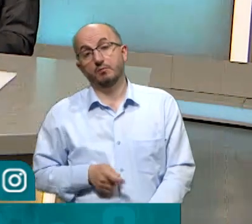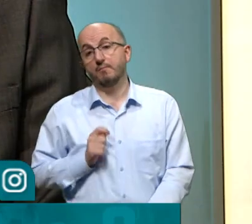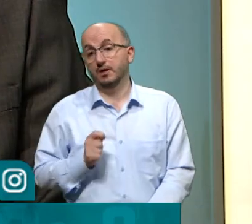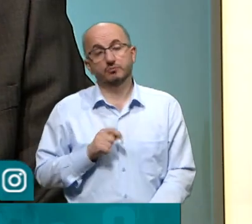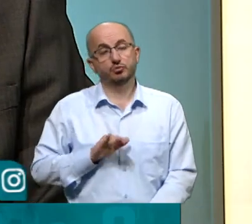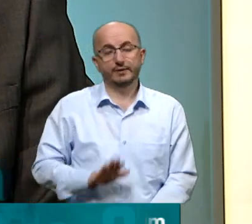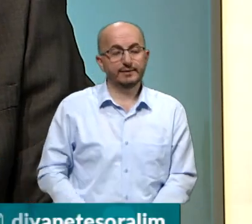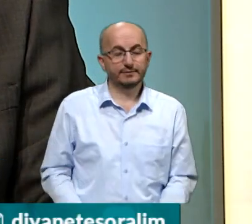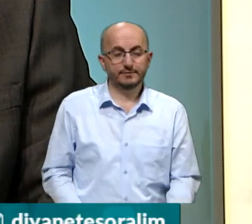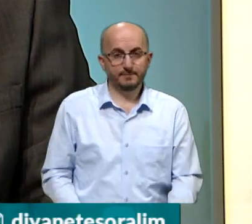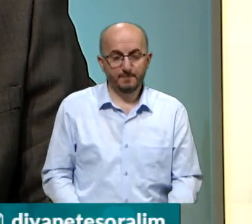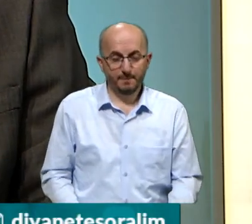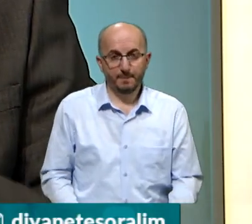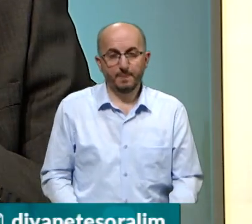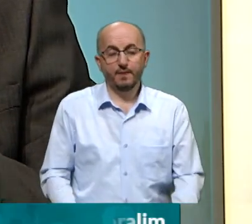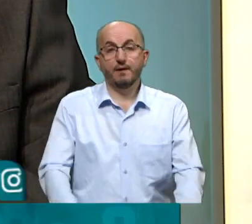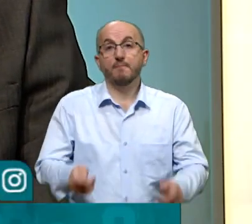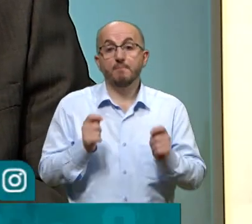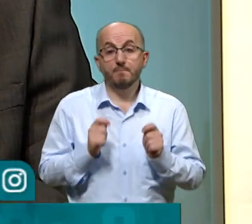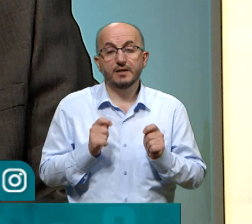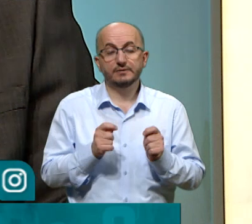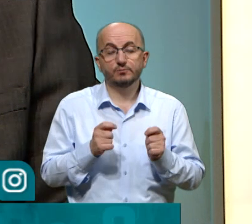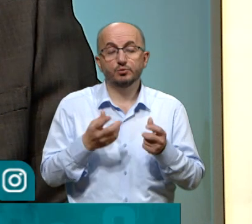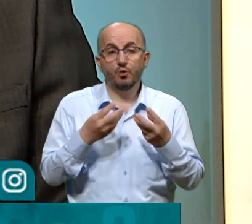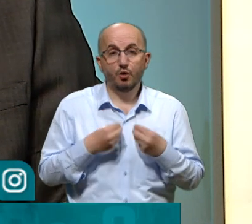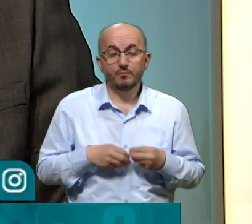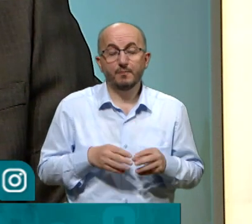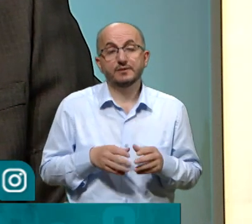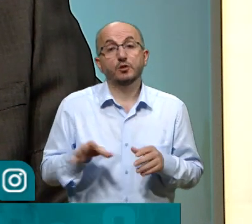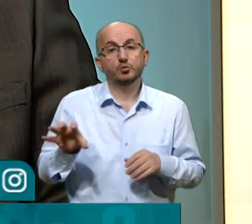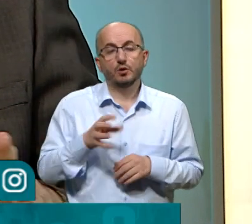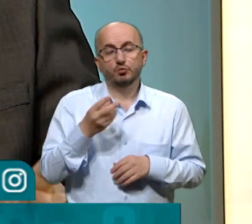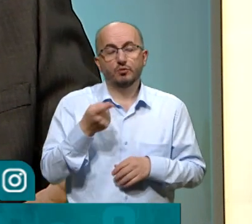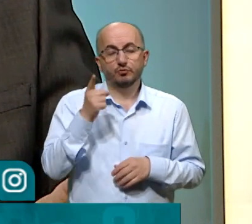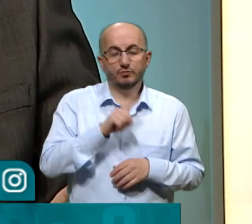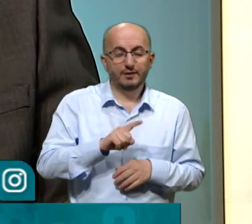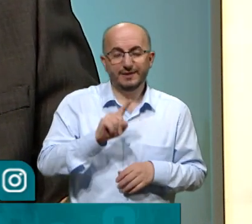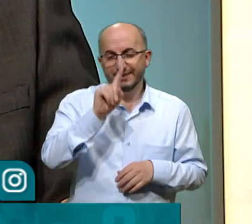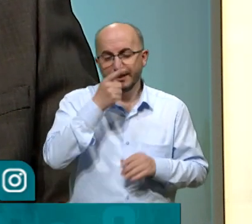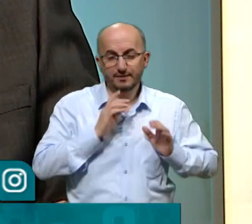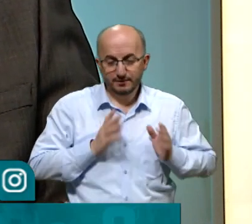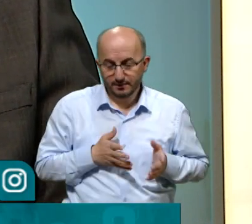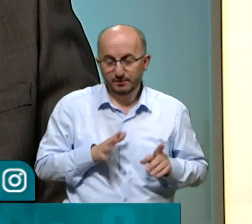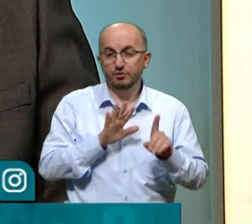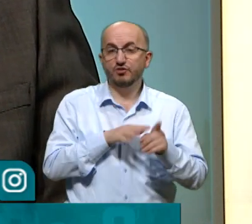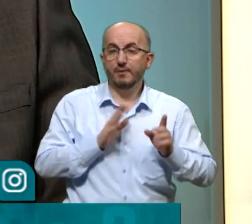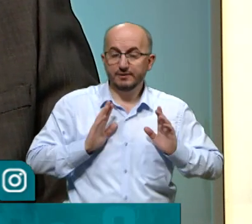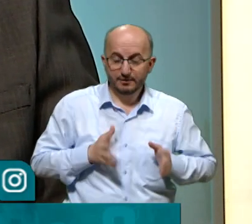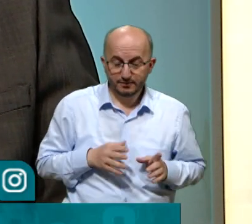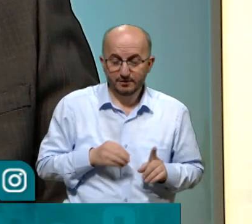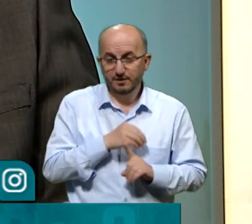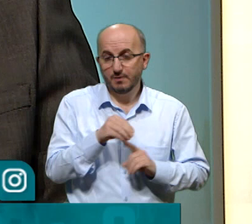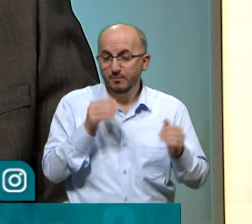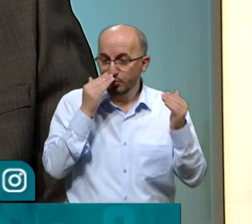Ama zorunlu değildir Ama zorunlu olmasa da Aksu Ne olduğundan dolayı okumaya gayret en Ferdi olarak kılarken hem de